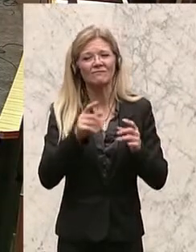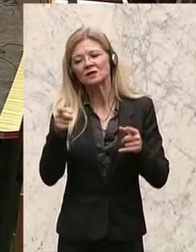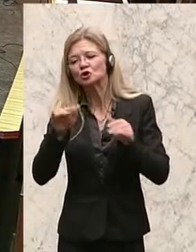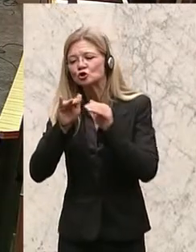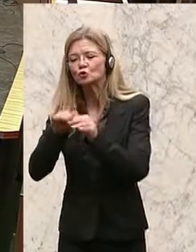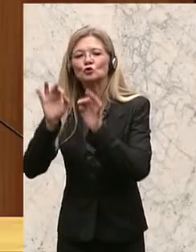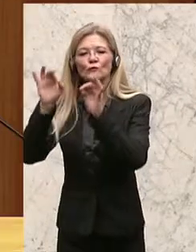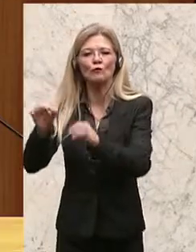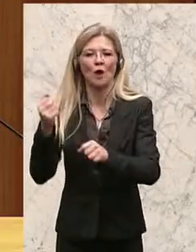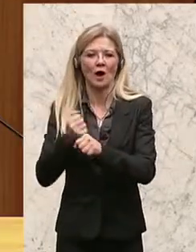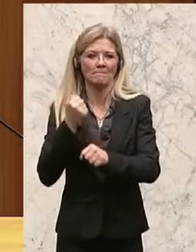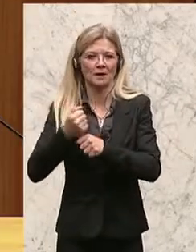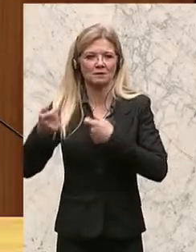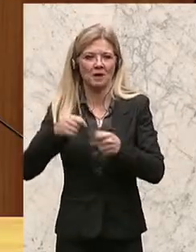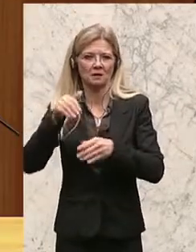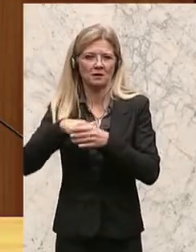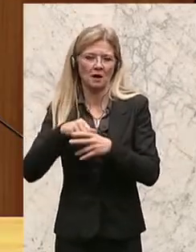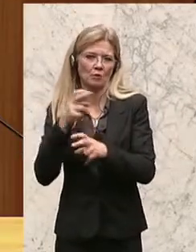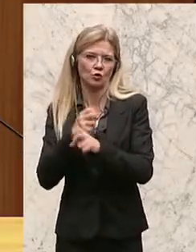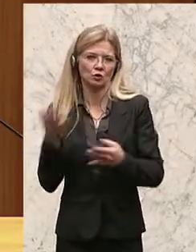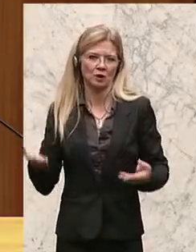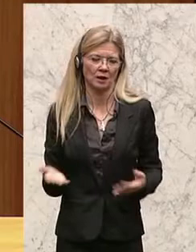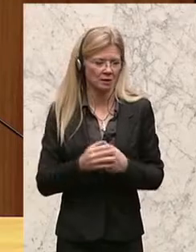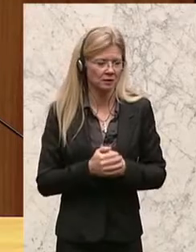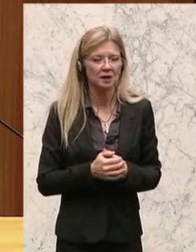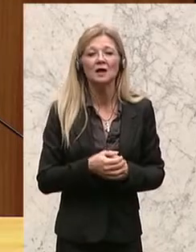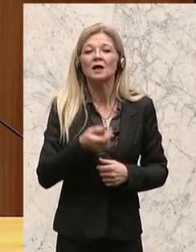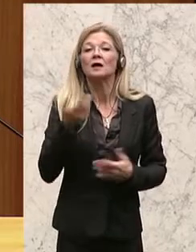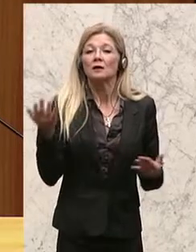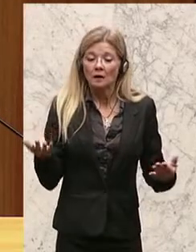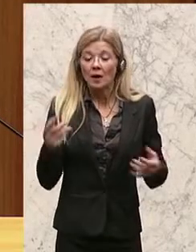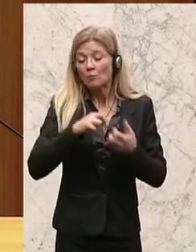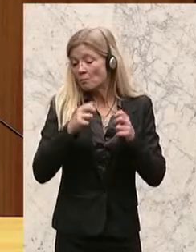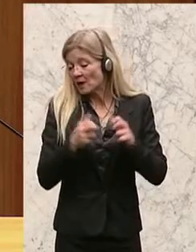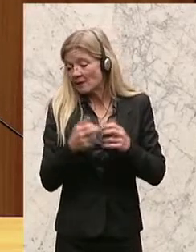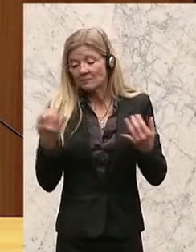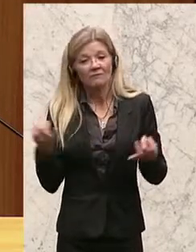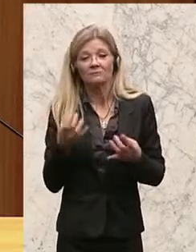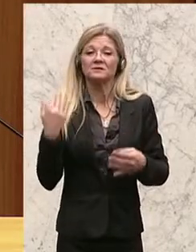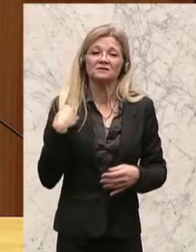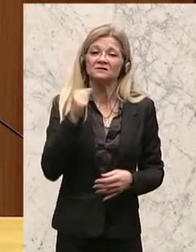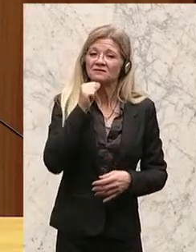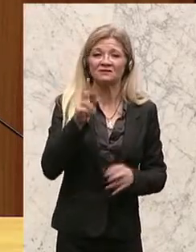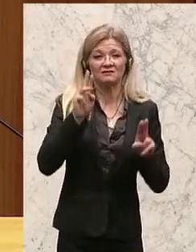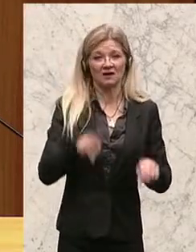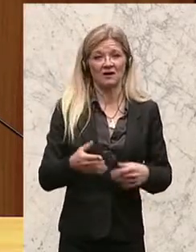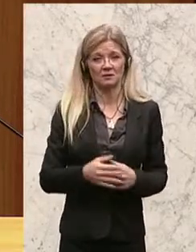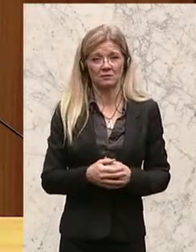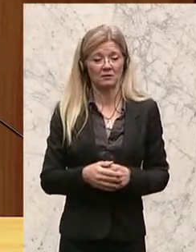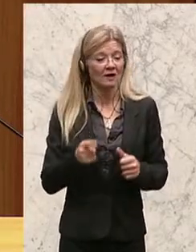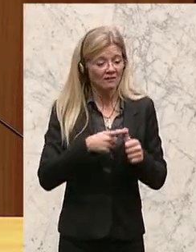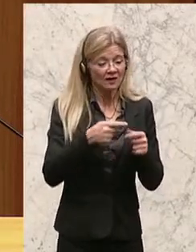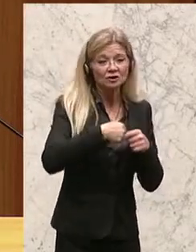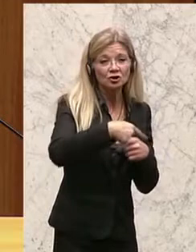gerechter gestalten könnte. Denn die Problematik ist ja aus der Ungerechtigkeit heraus. Die Ungerechtigkeit bei den entsendeten Arbeitskräften, wo wir nicht